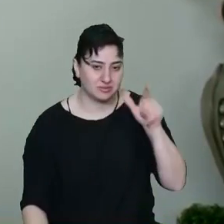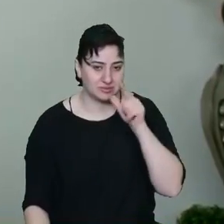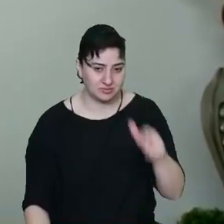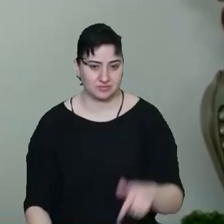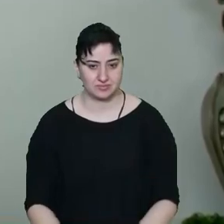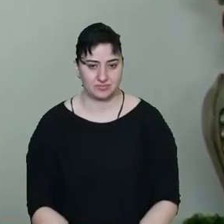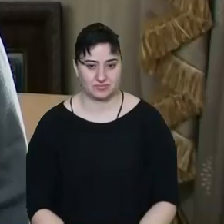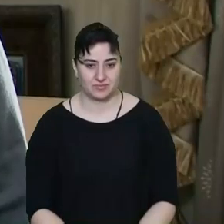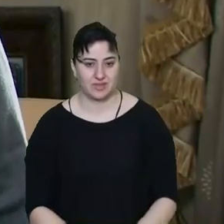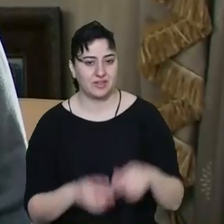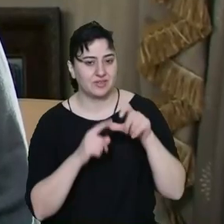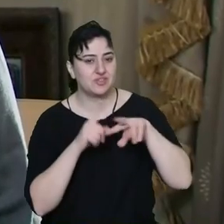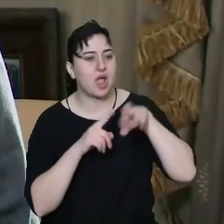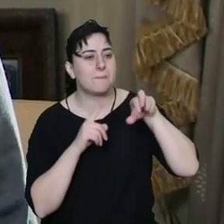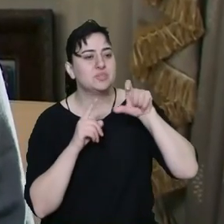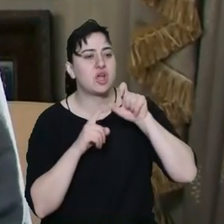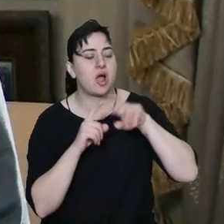Veysel'e baktı. Veysel de şaşkın.